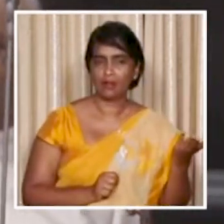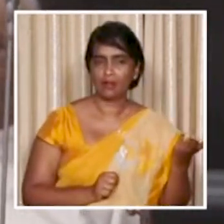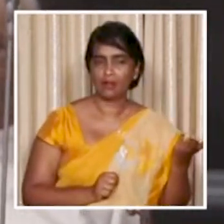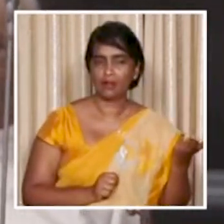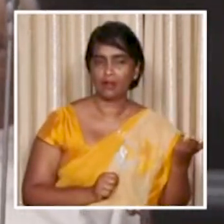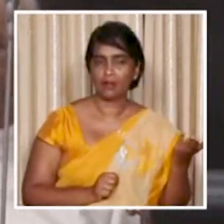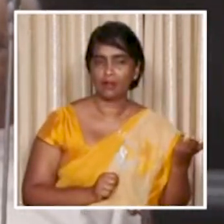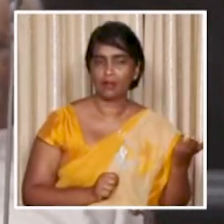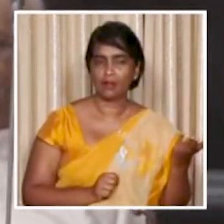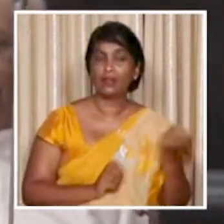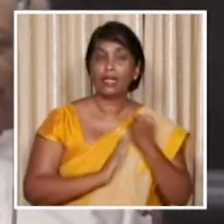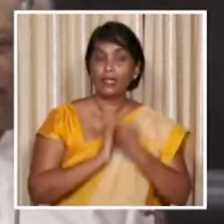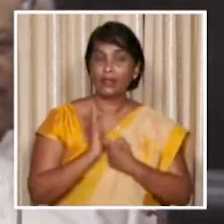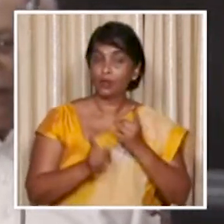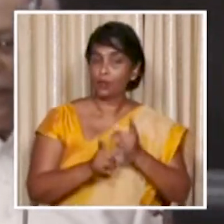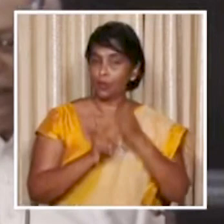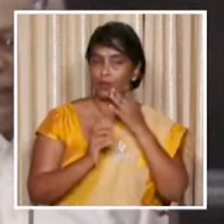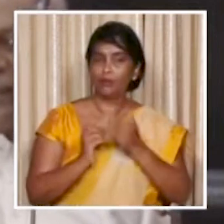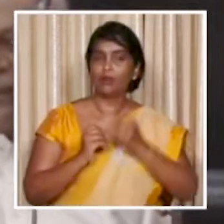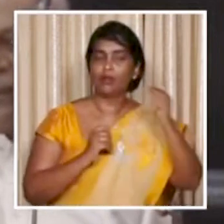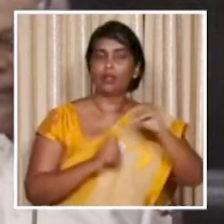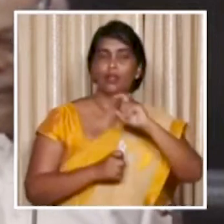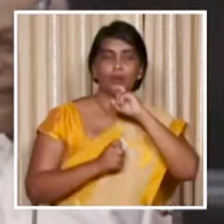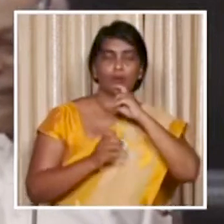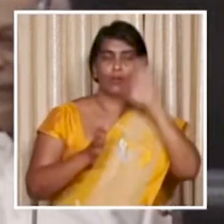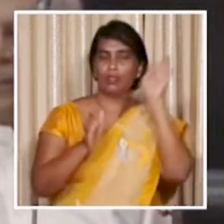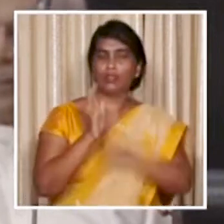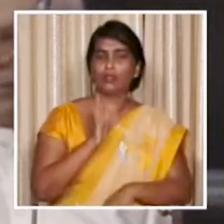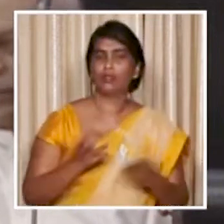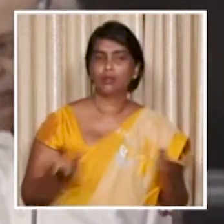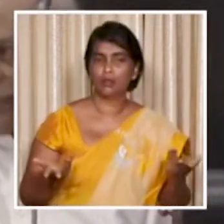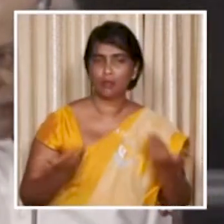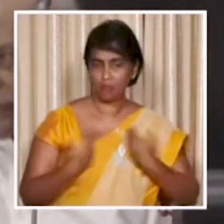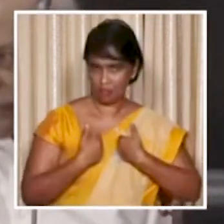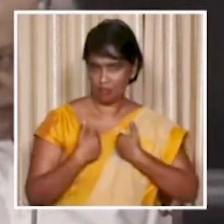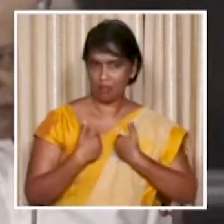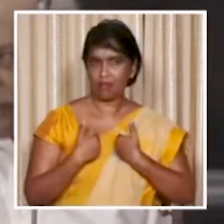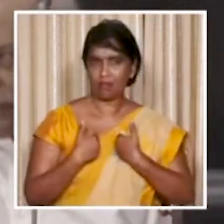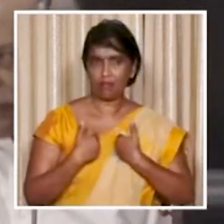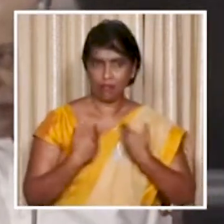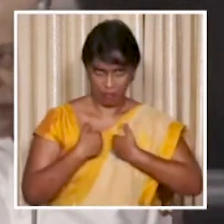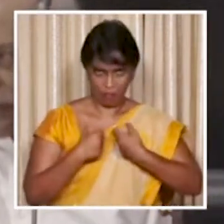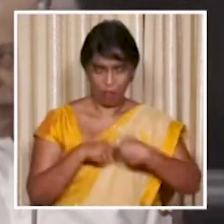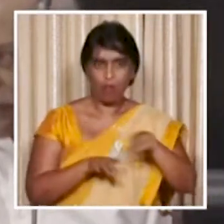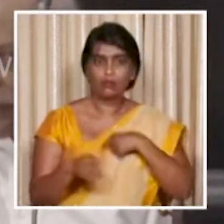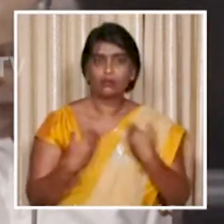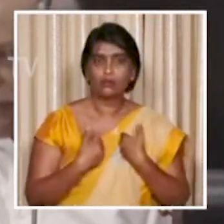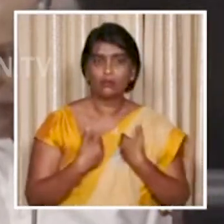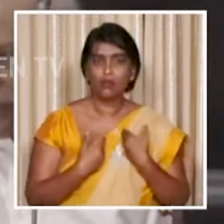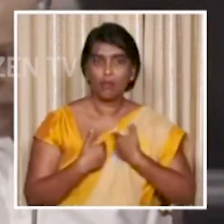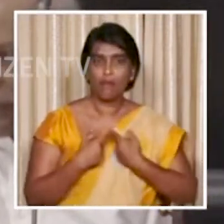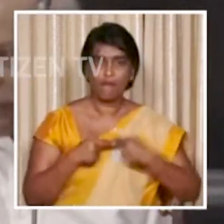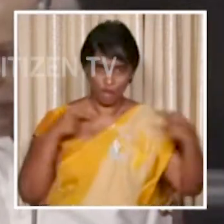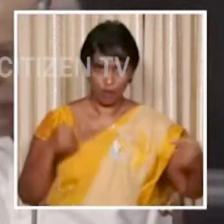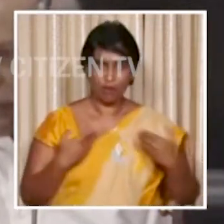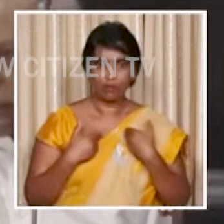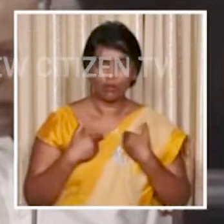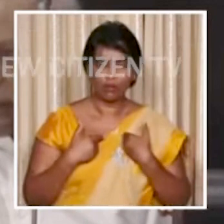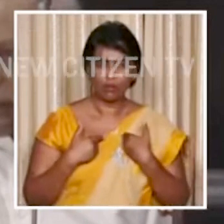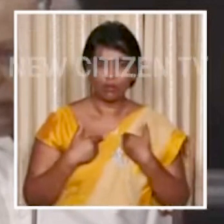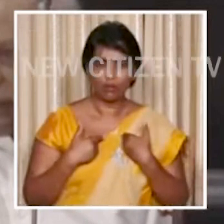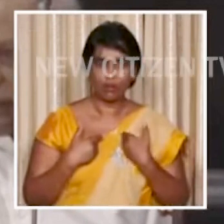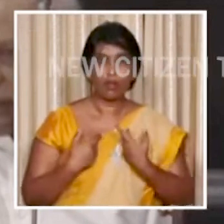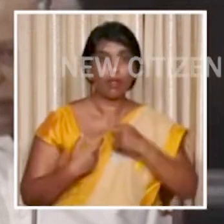මැන්ඩමස් ආඥාවකට දාලා ඊට පස්සේ නඩුව අයින් කරගත්තා. මං පරිදේකට. මගේ විරුද්ධත්වයද?